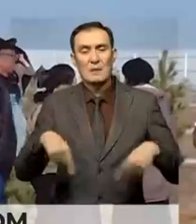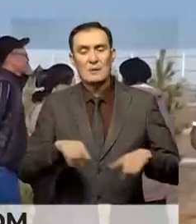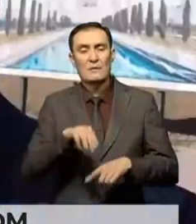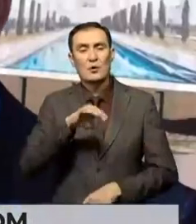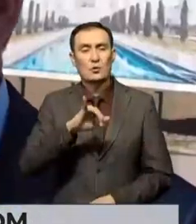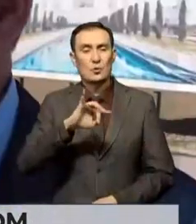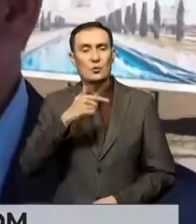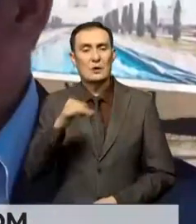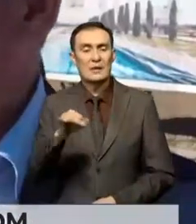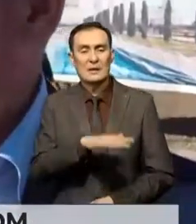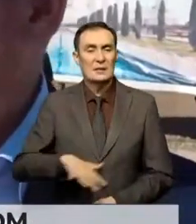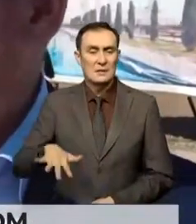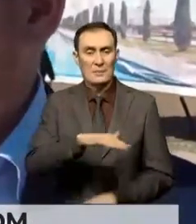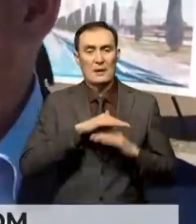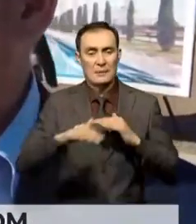Тургайских степях.